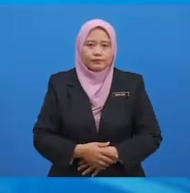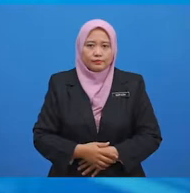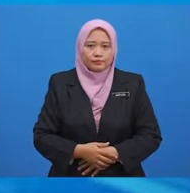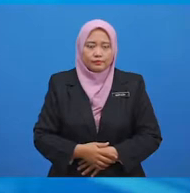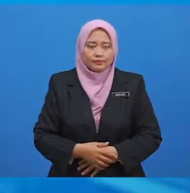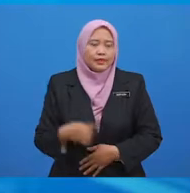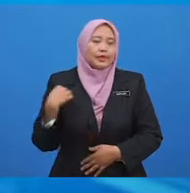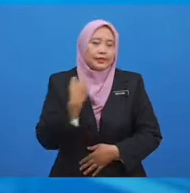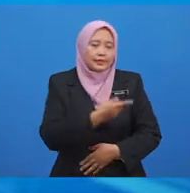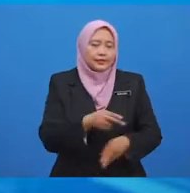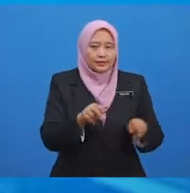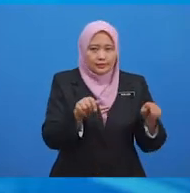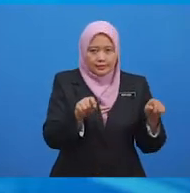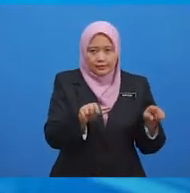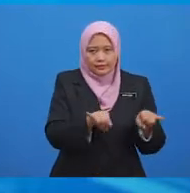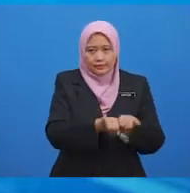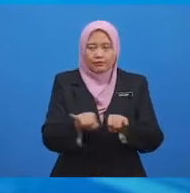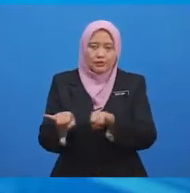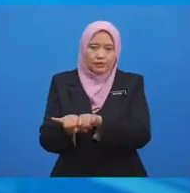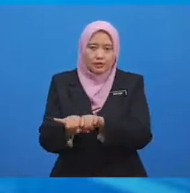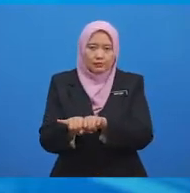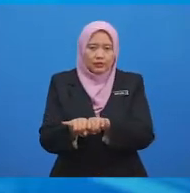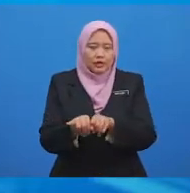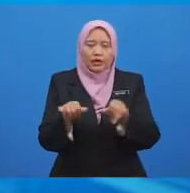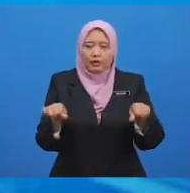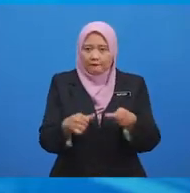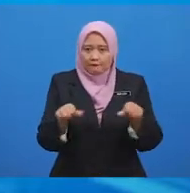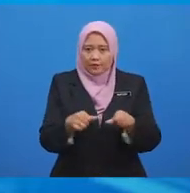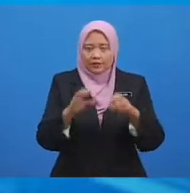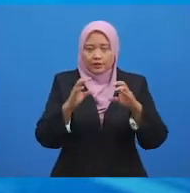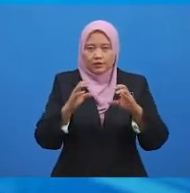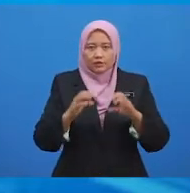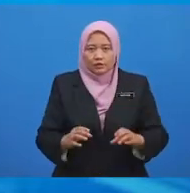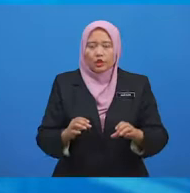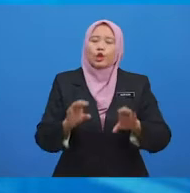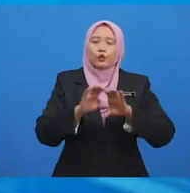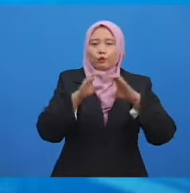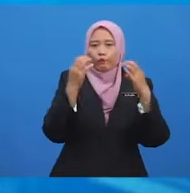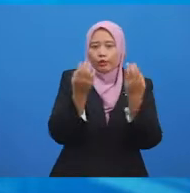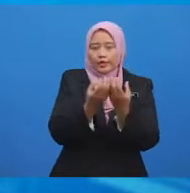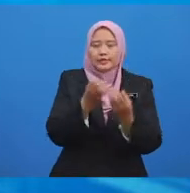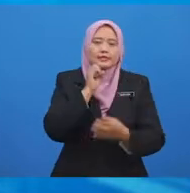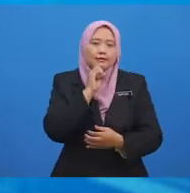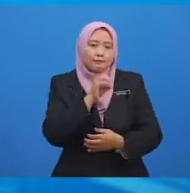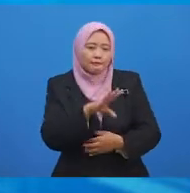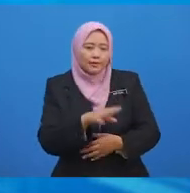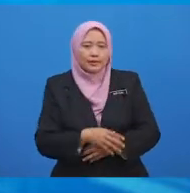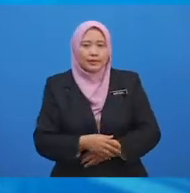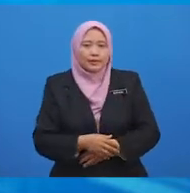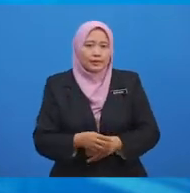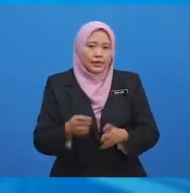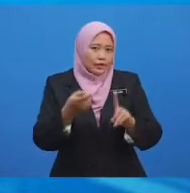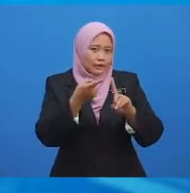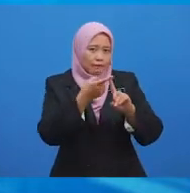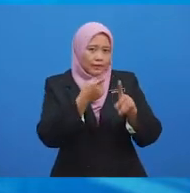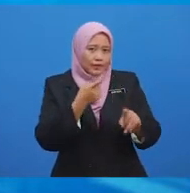Kita sama-sama mengamalkan cara melupuskan sampah sarap, terutamanya yang diperbuat